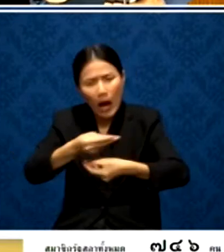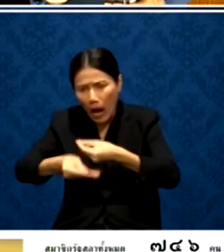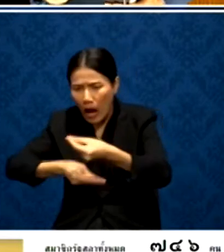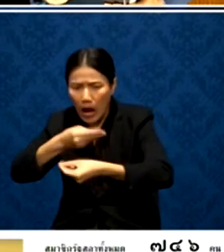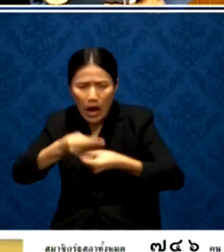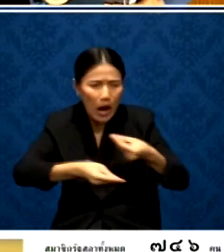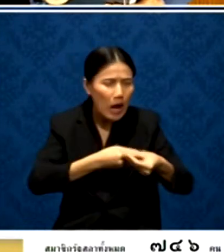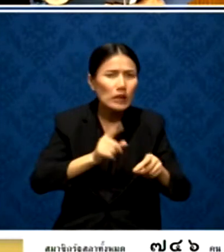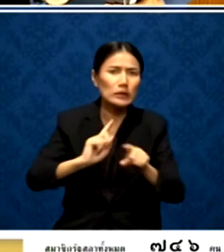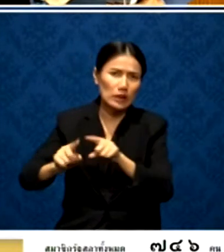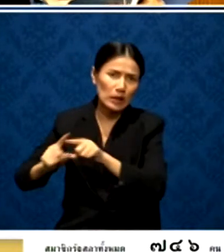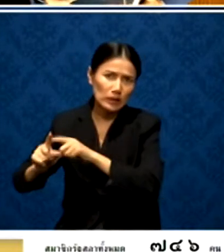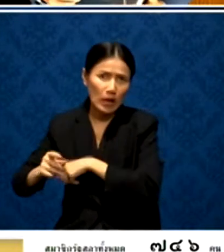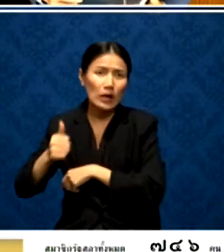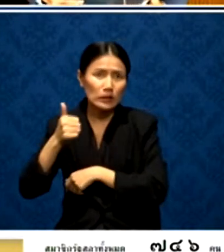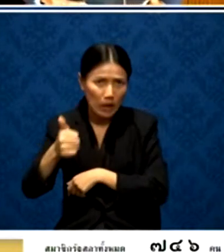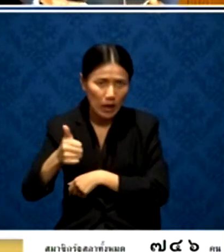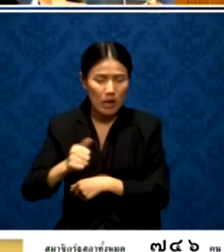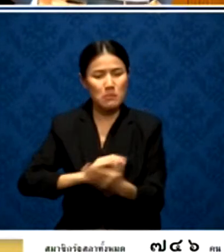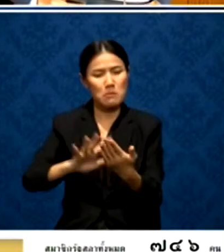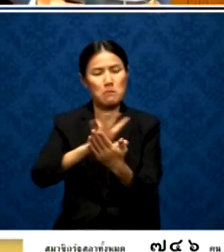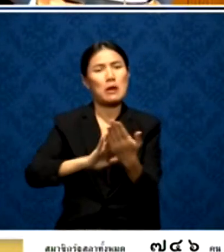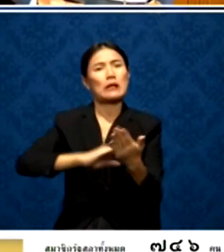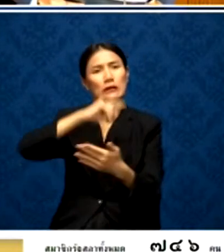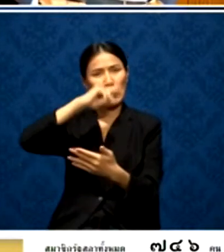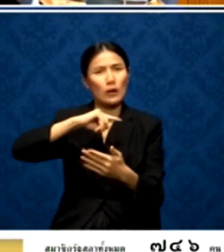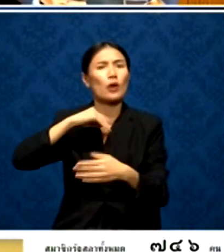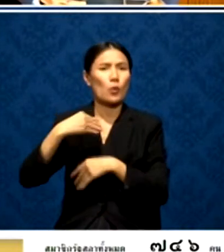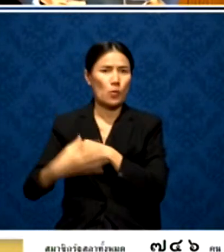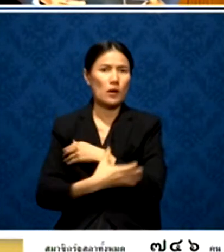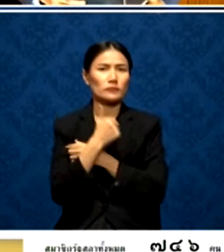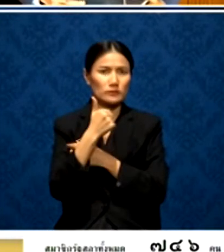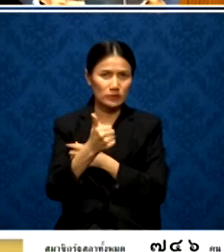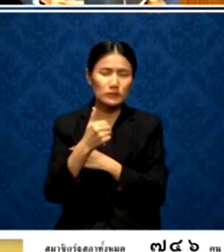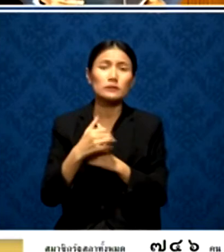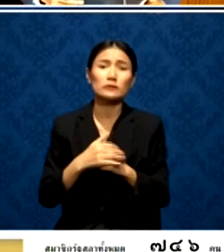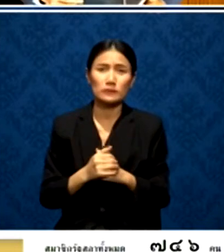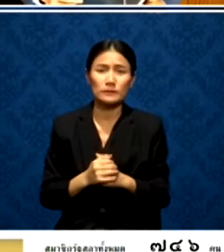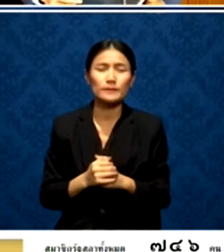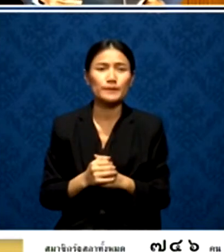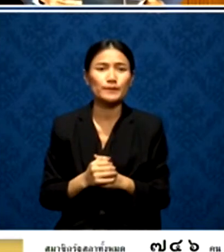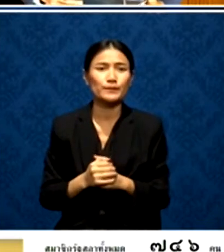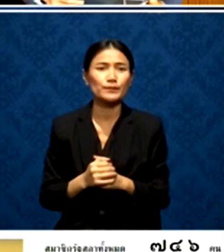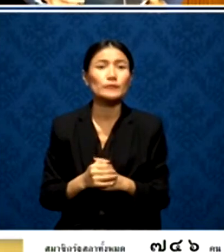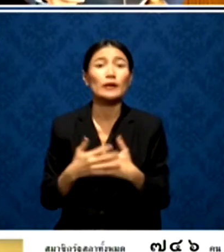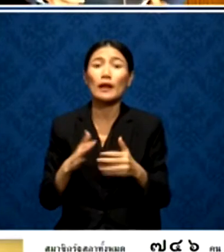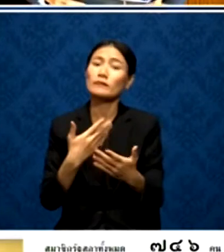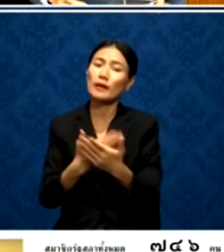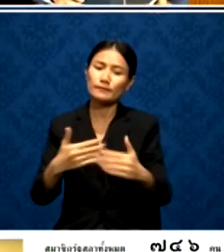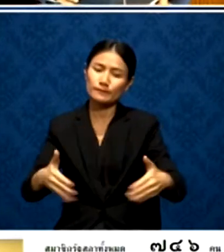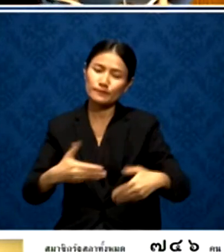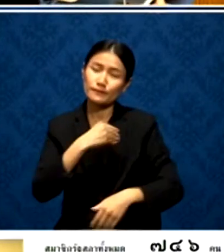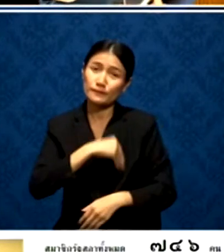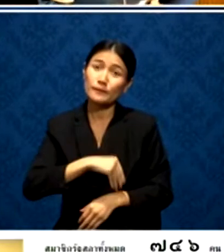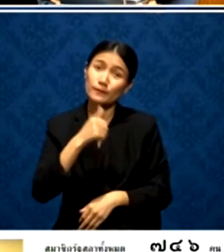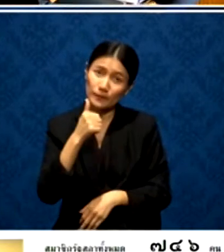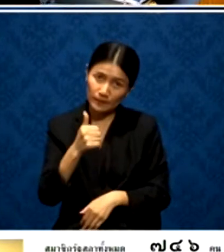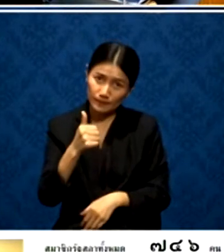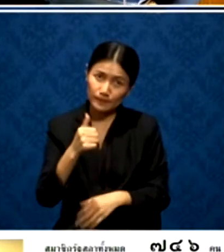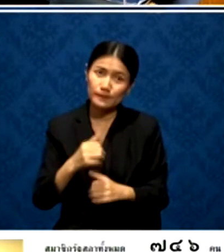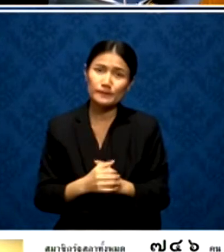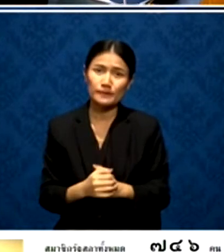ายและเปิดโอกาสของประเทศให้เพิ่มขึ้นและเป็นการสร้างประโยชน์จากสินทรัพย์ของประเทศและของประชาช